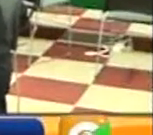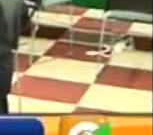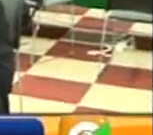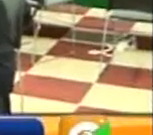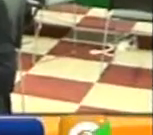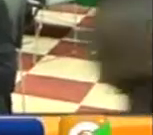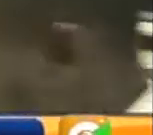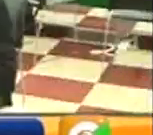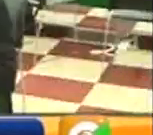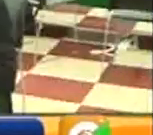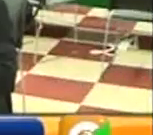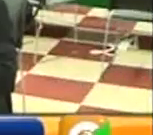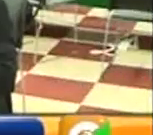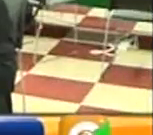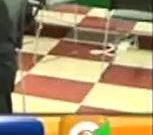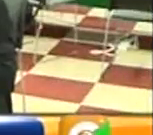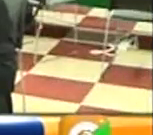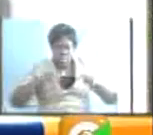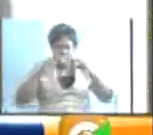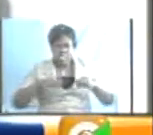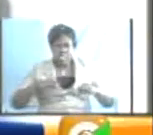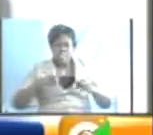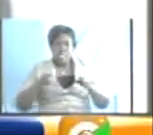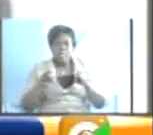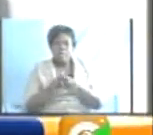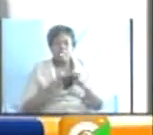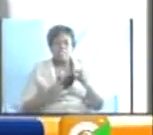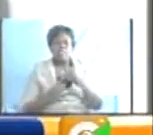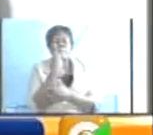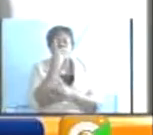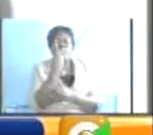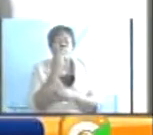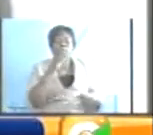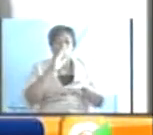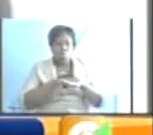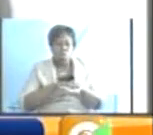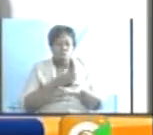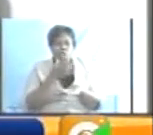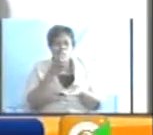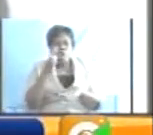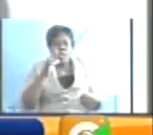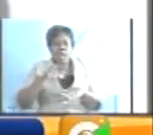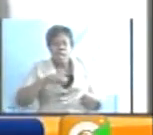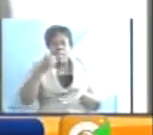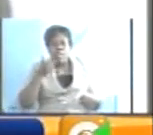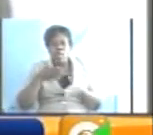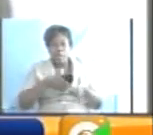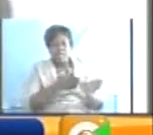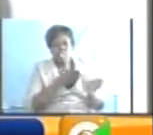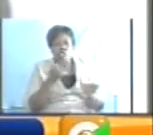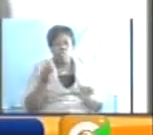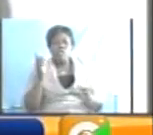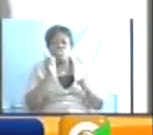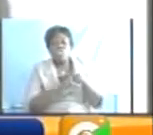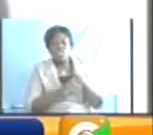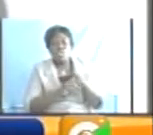zaidi. The scrutiny will aim at establishing the accuracy or otherwise of the total tallies of